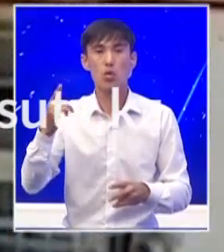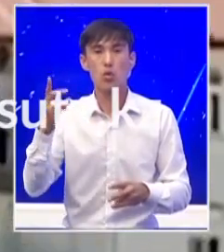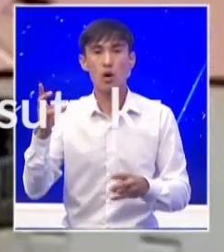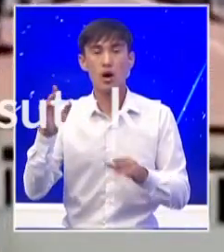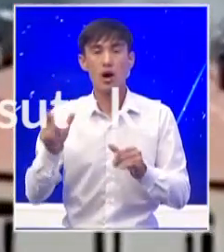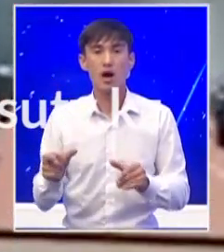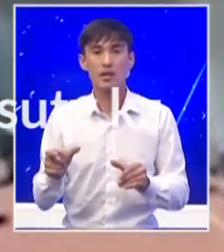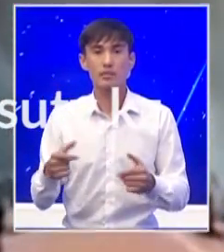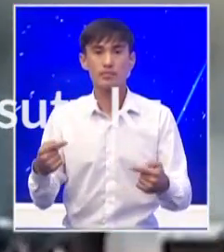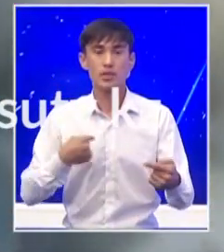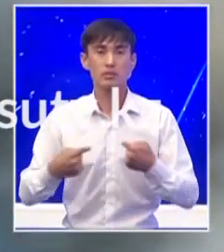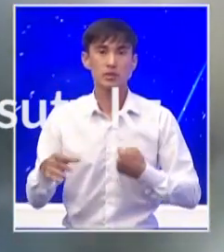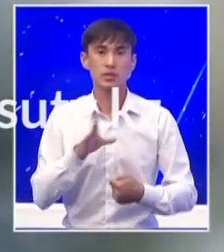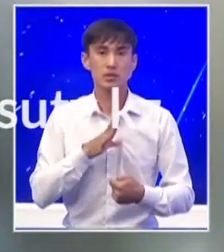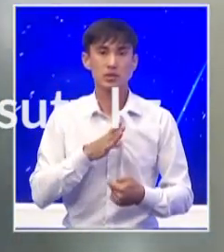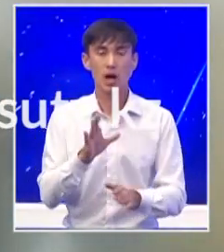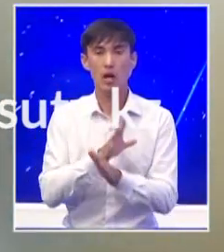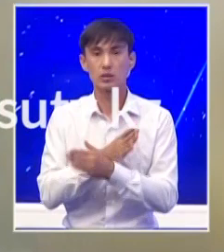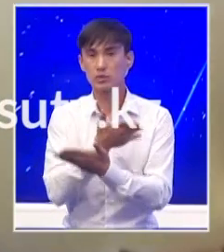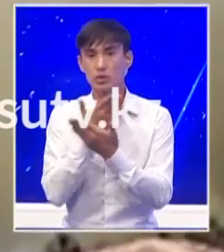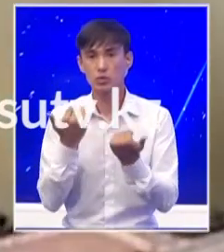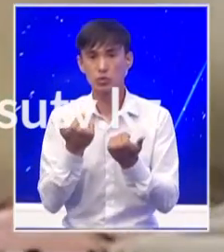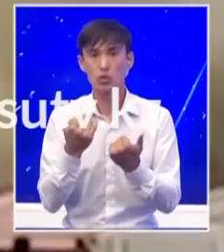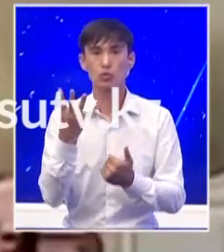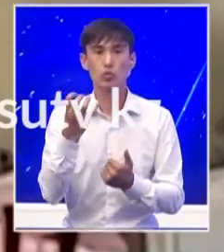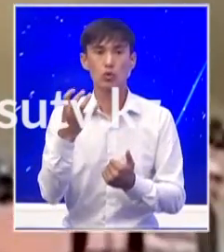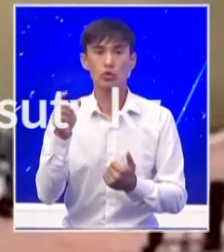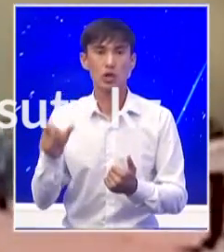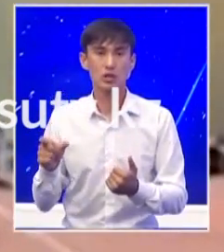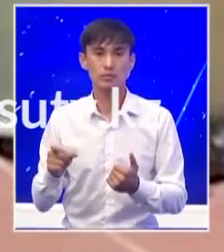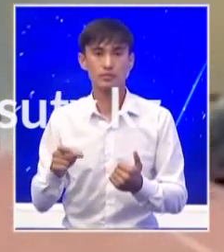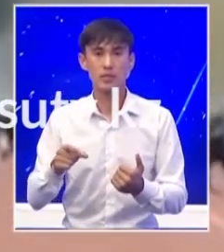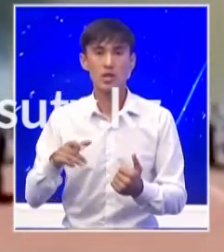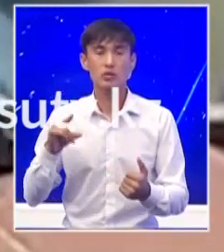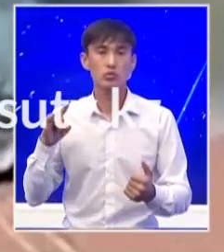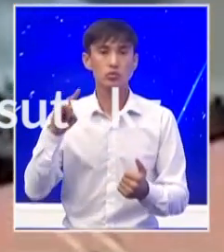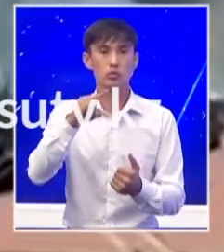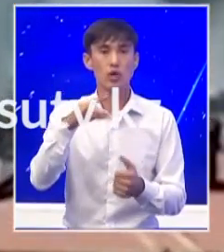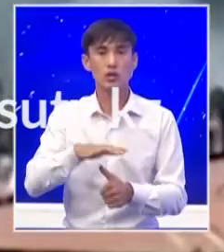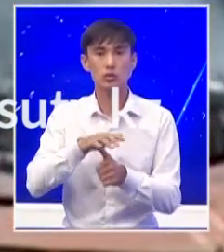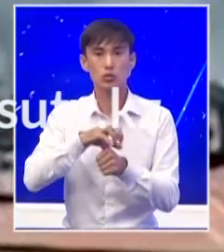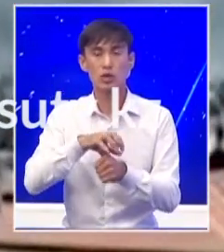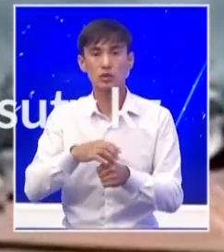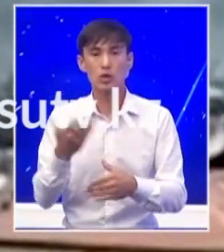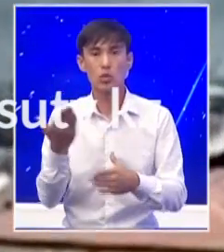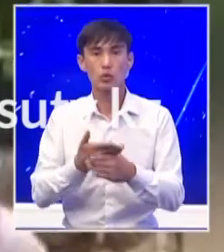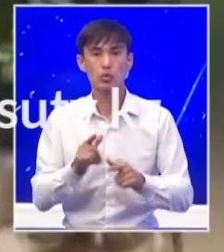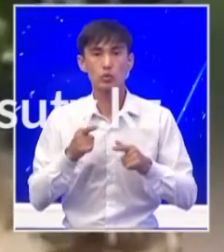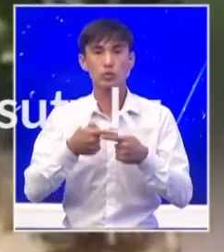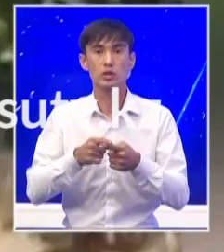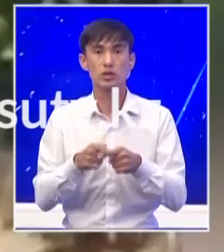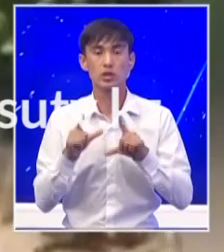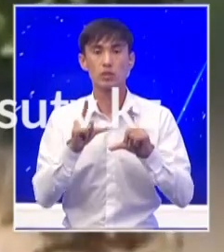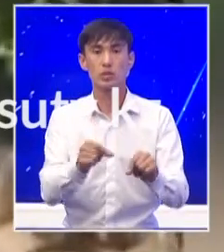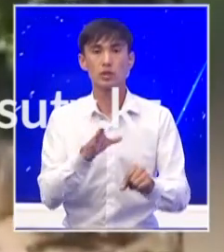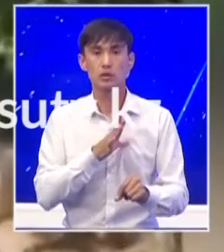туралы ақпар жоқ. Тілсіз жаумен 400-ден астам өрт сөндіруші күресіп, тікұшақ пен ұшақтар қолданылып жатыр. Өрт аптап ыстықтан